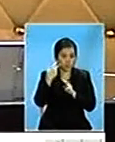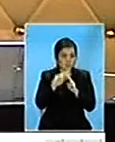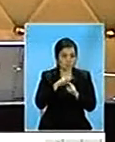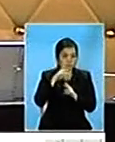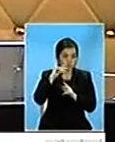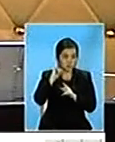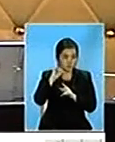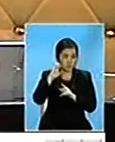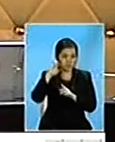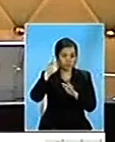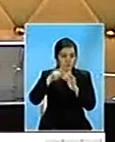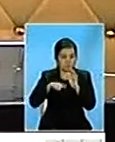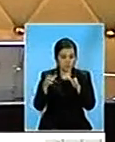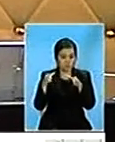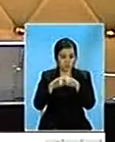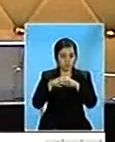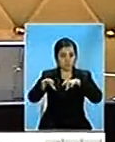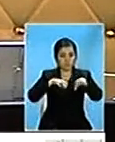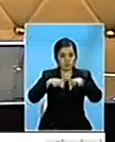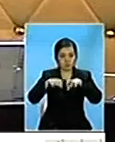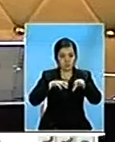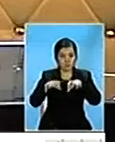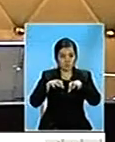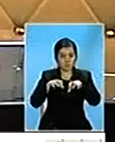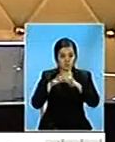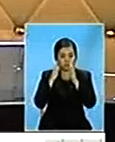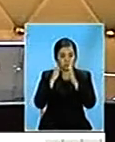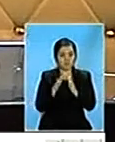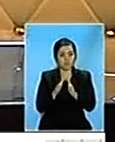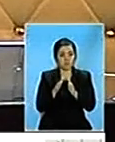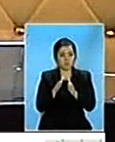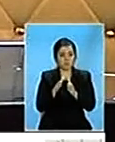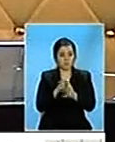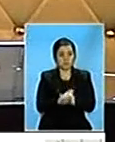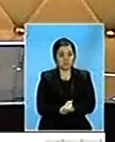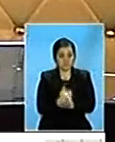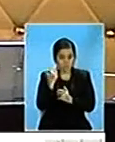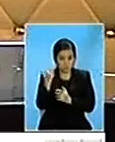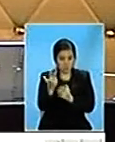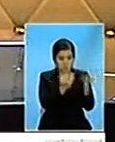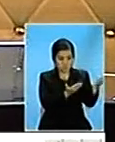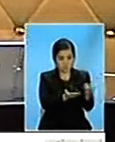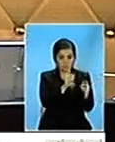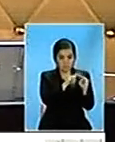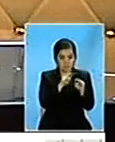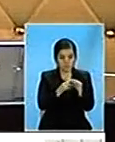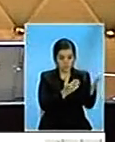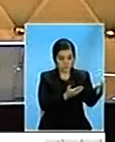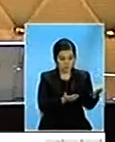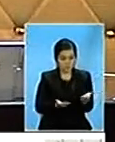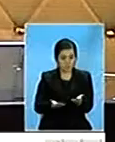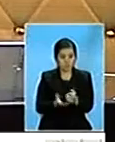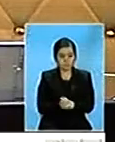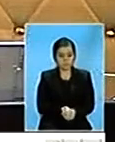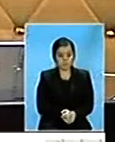มรักผู้อำนวยการกลุ่มงานบริหารทรัพยากรมนุษย์ 3 ท่านครับเชิญครับ